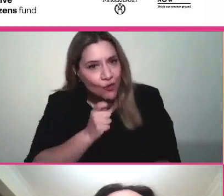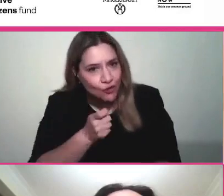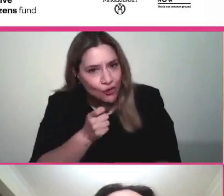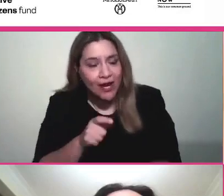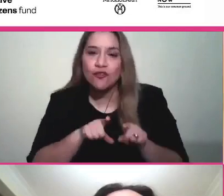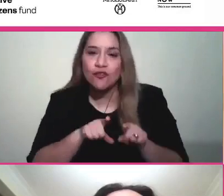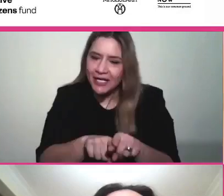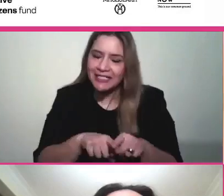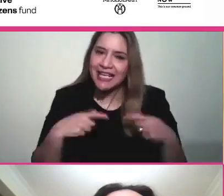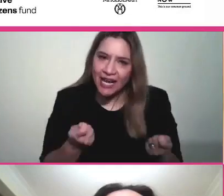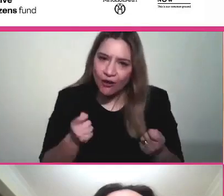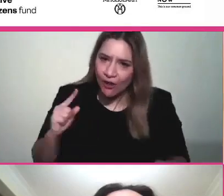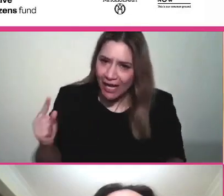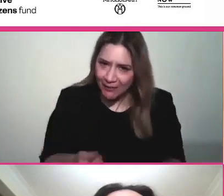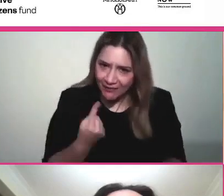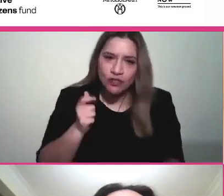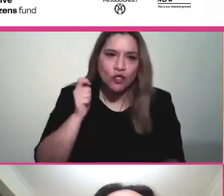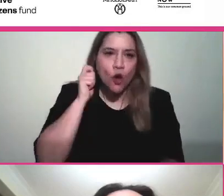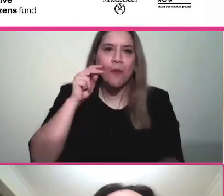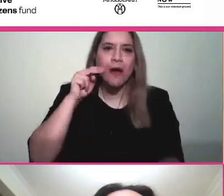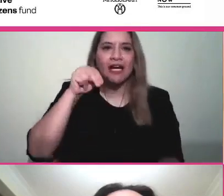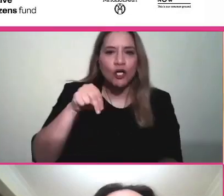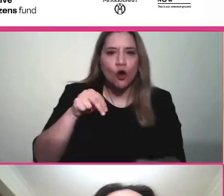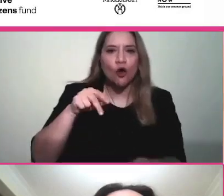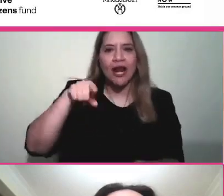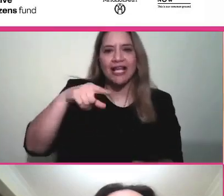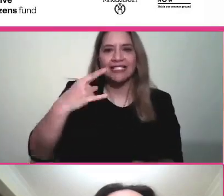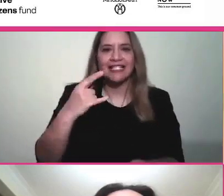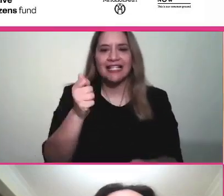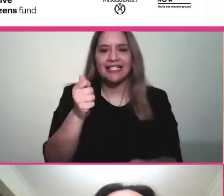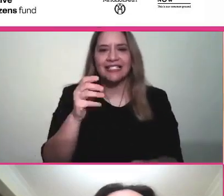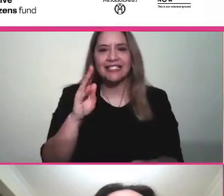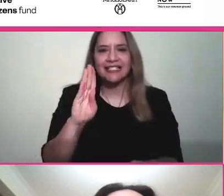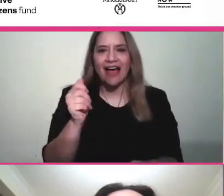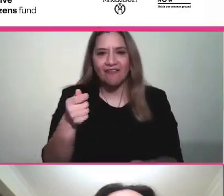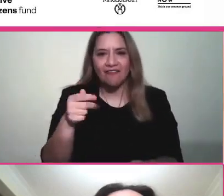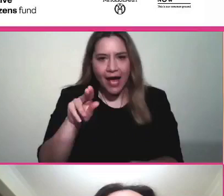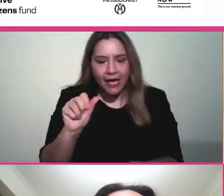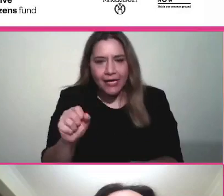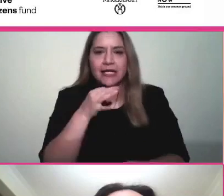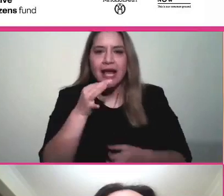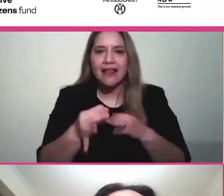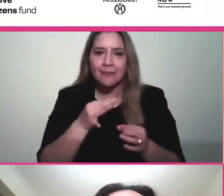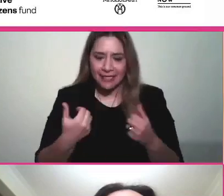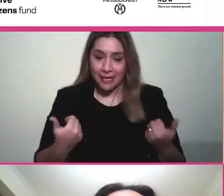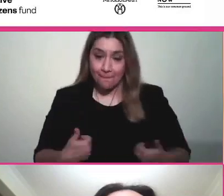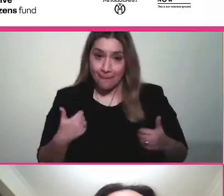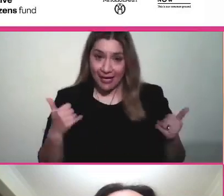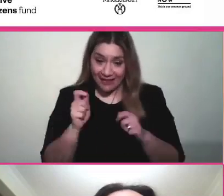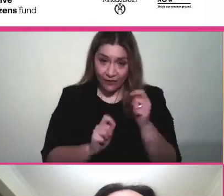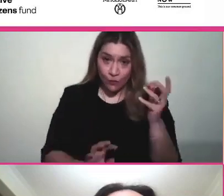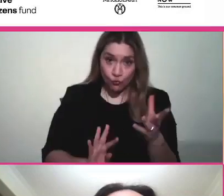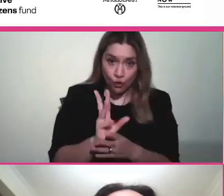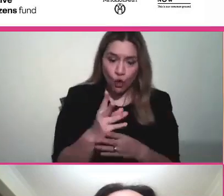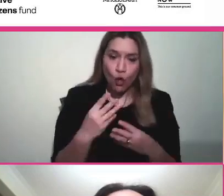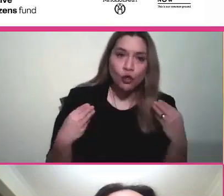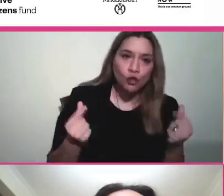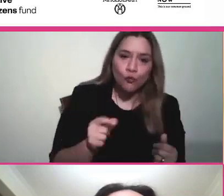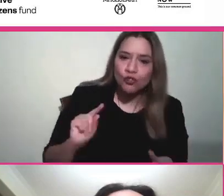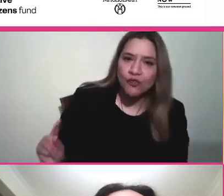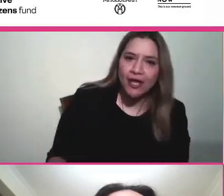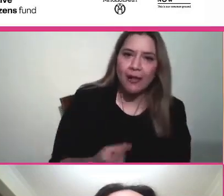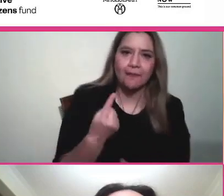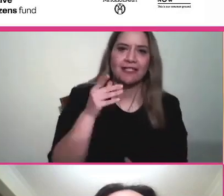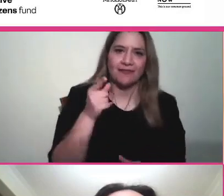εργοθεραπευτής, ο Νικόλας Τζαβάρας, που θα μας μιλήσει για το δημιουργικό παιχνίδι ως μέσο θεραπείας για τα άτομα με ψυχοκινητικές